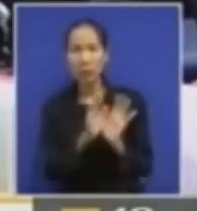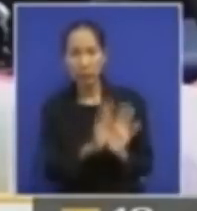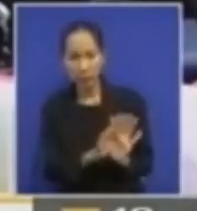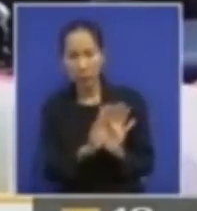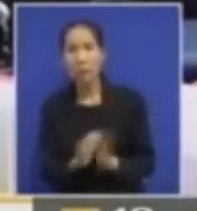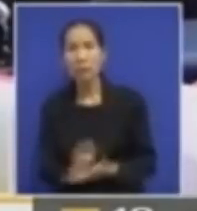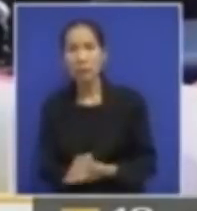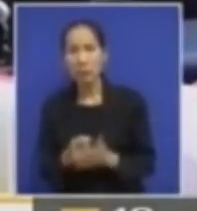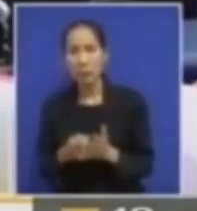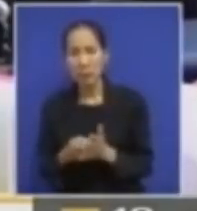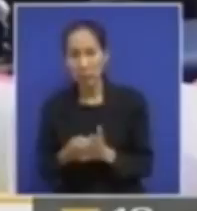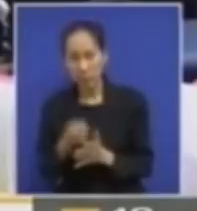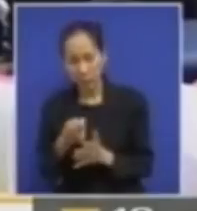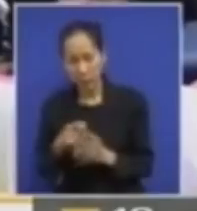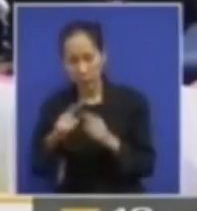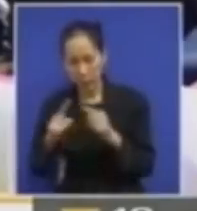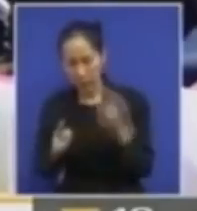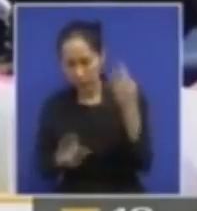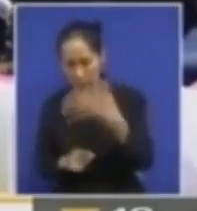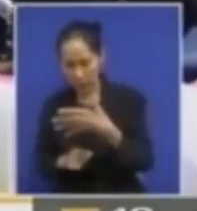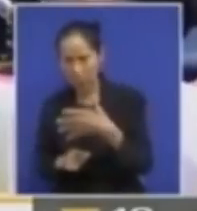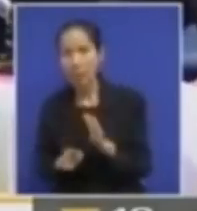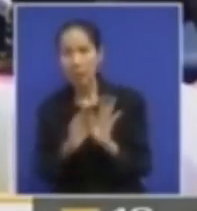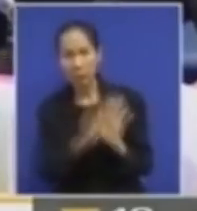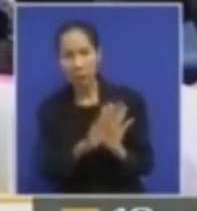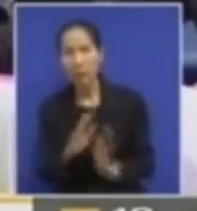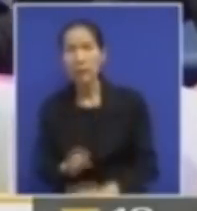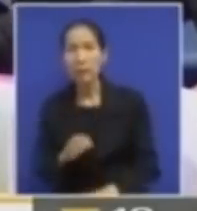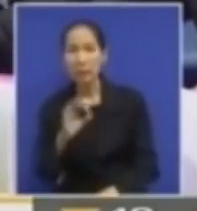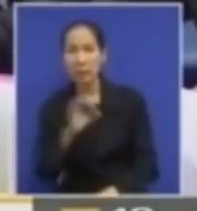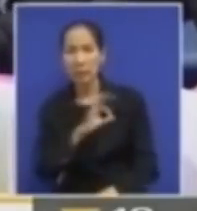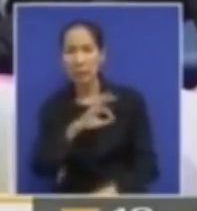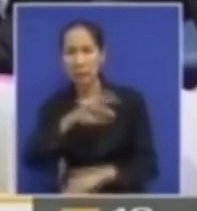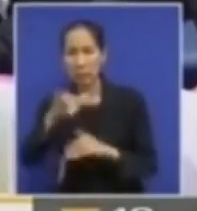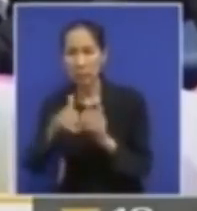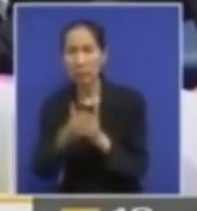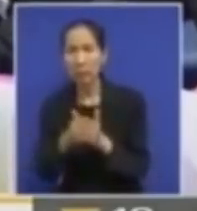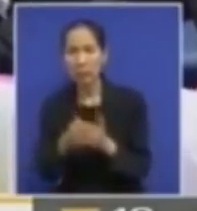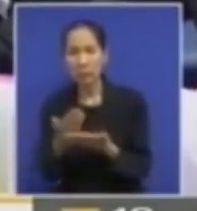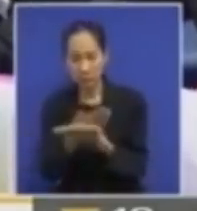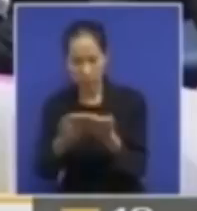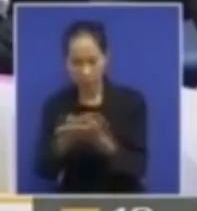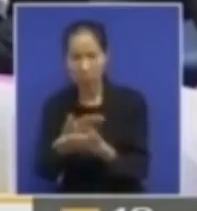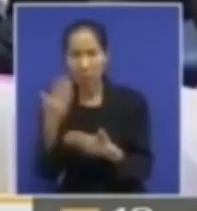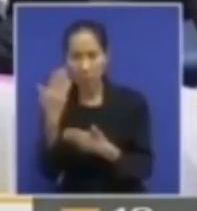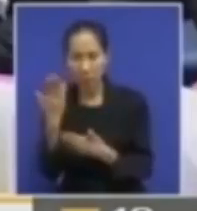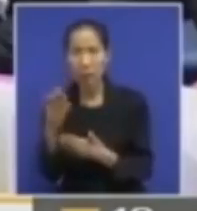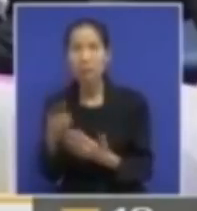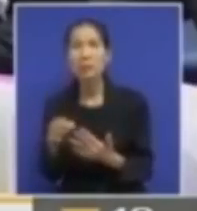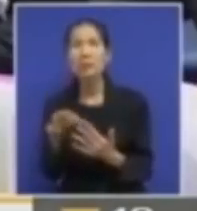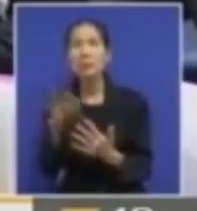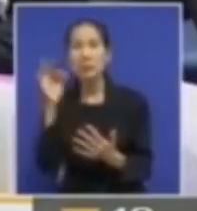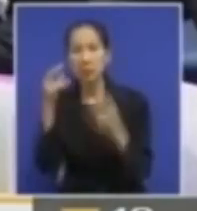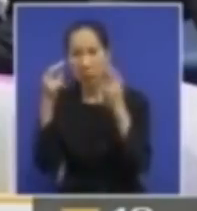ตุเป็นผลไป5ประเด็นหลักไปยังท่านสมาชิกผู้ทรงเกียรติโปรดได้พิจารณาก่อนที่ท่านจะตัดสินใจลงมติว่า